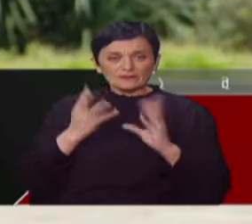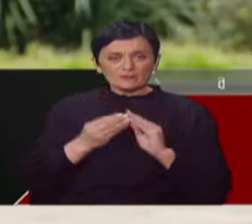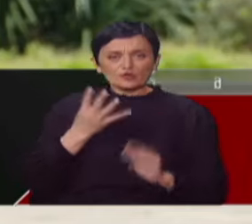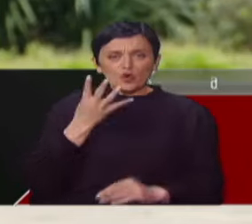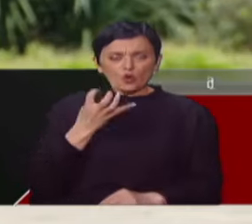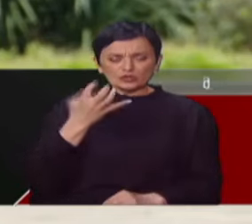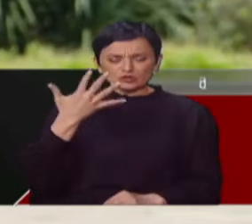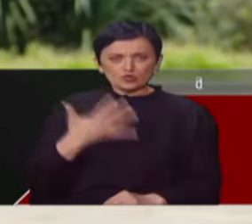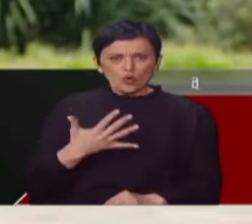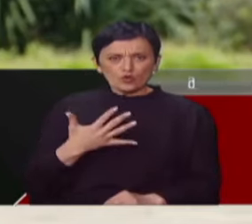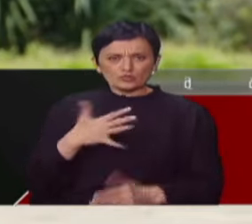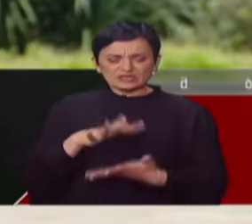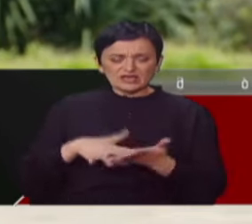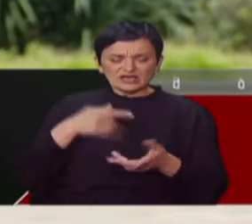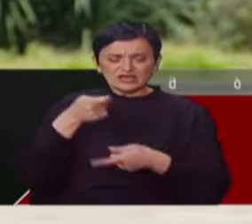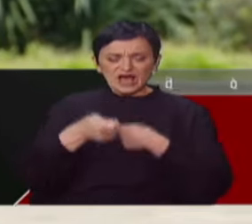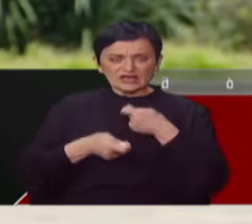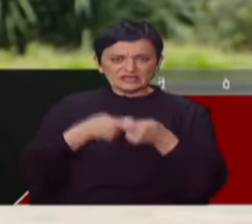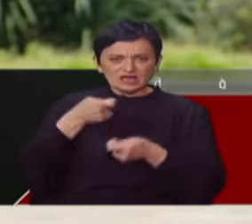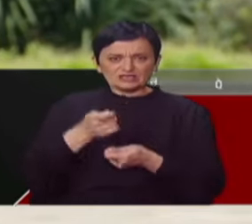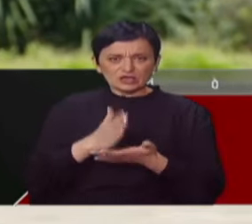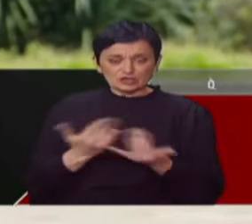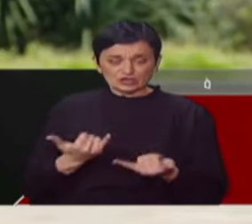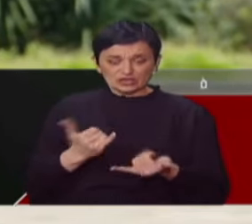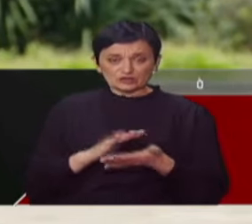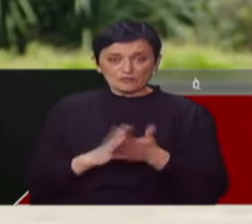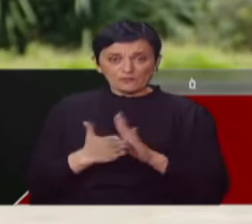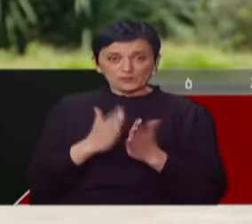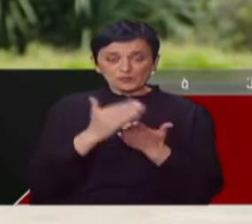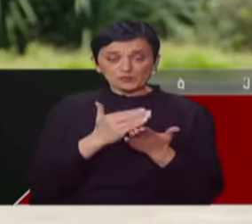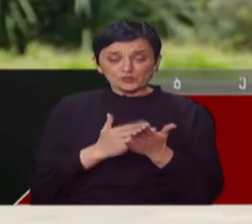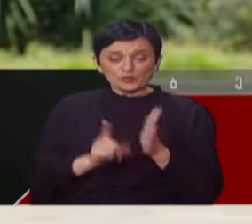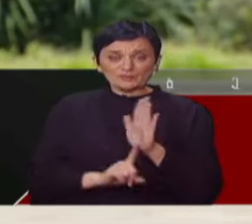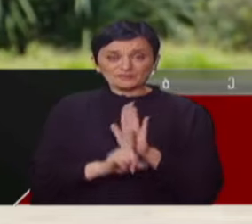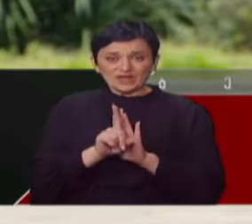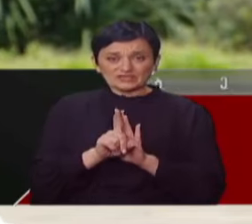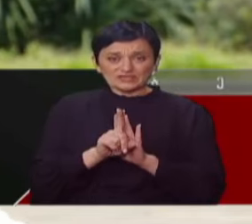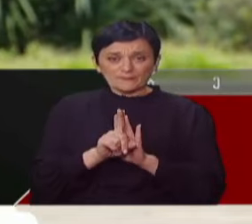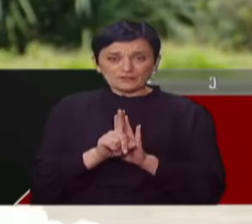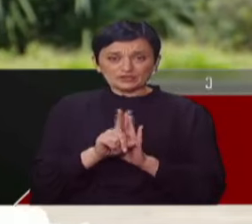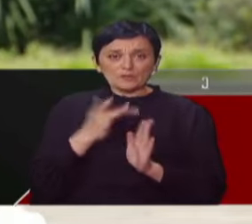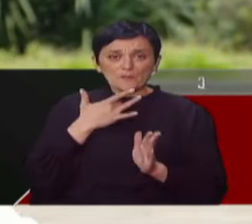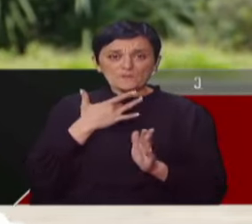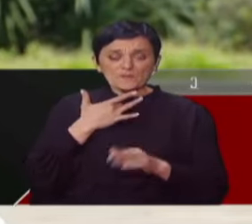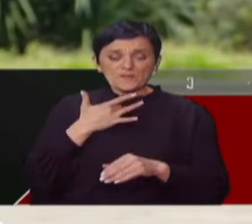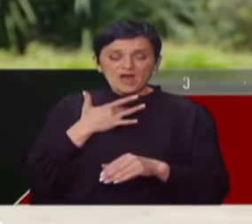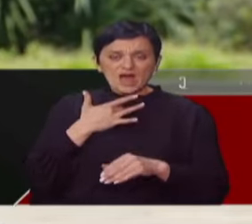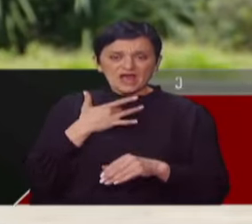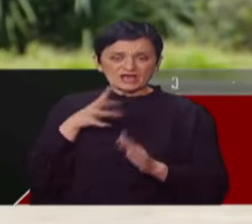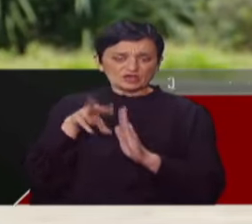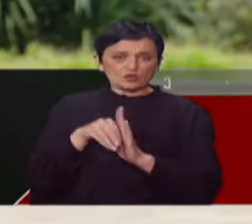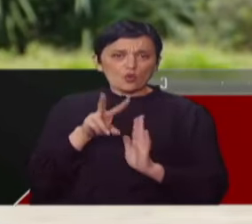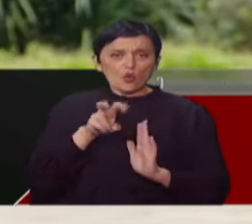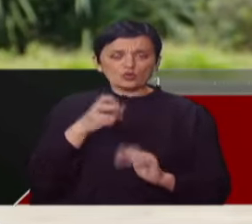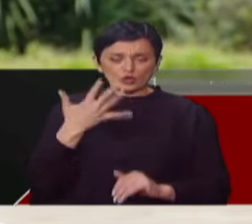sormuz da, tam de, canat sa diaris, șemosul, Reis Gomare, obit programul izdat ca bidan. Meria și ora s-au mutat de azi.